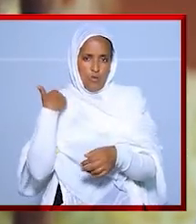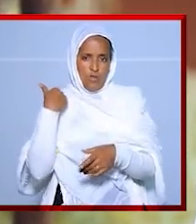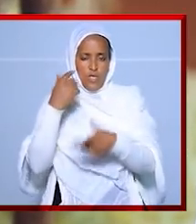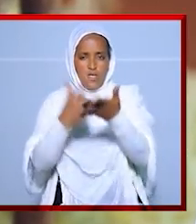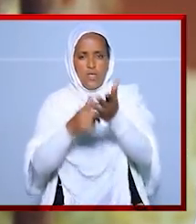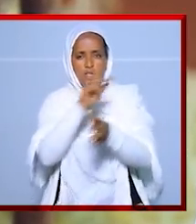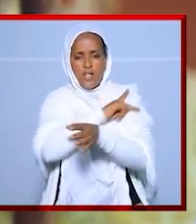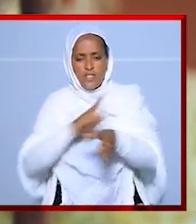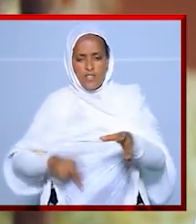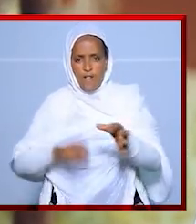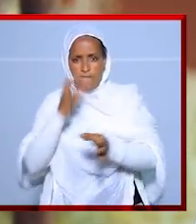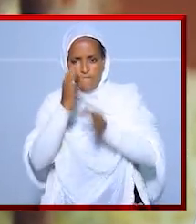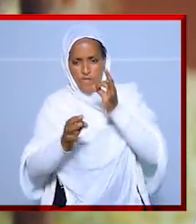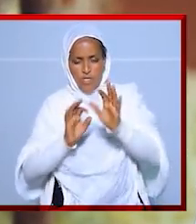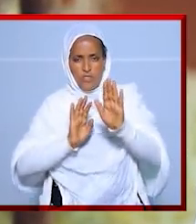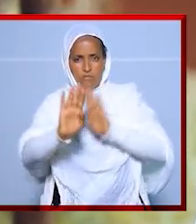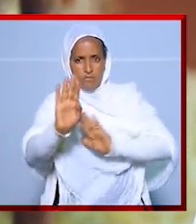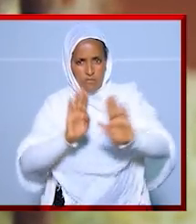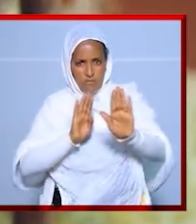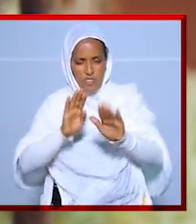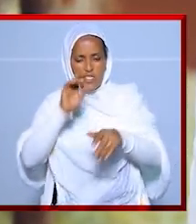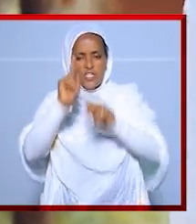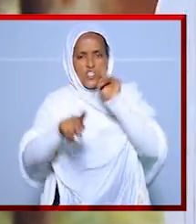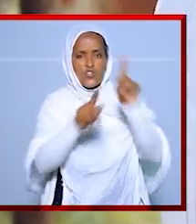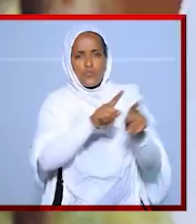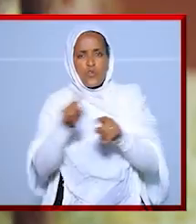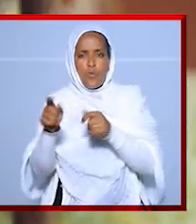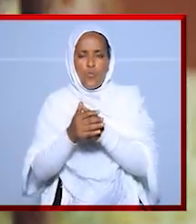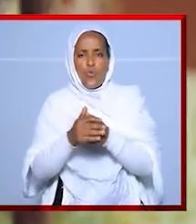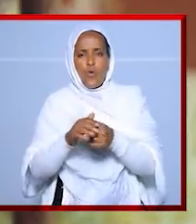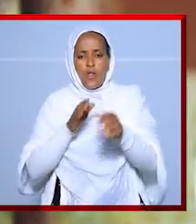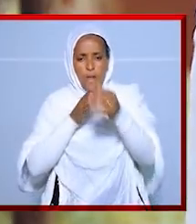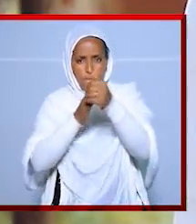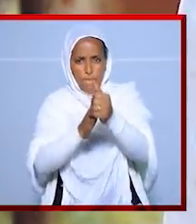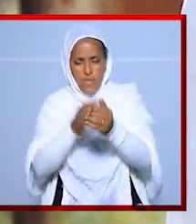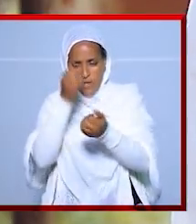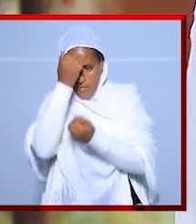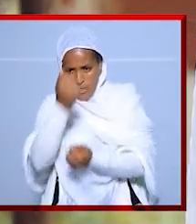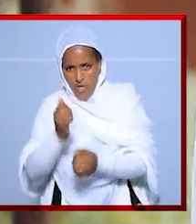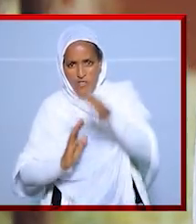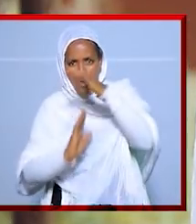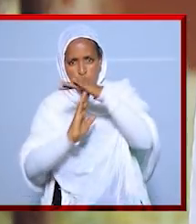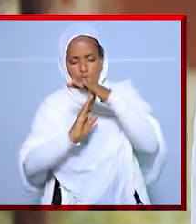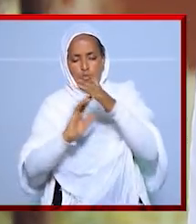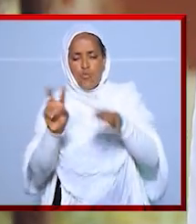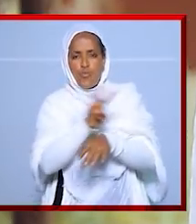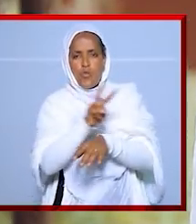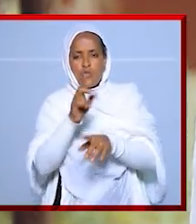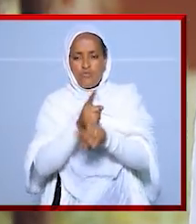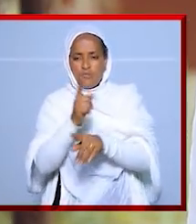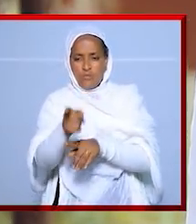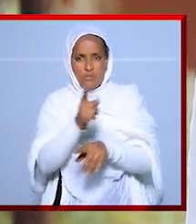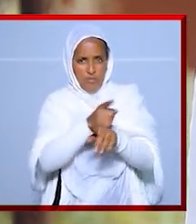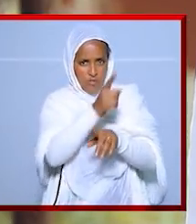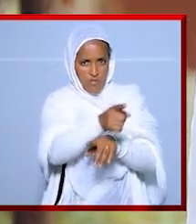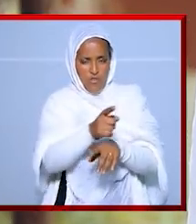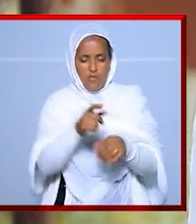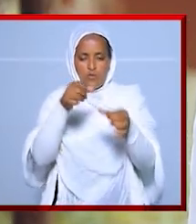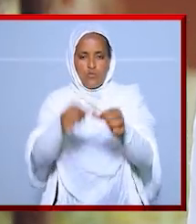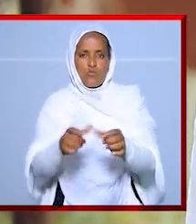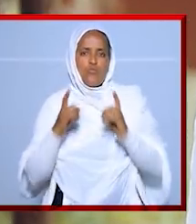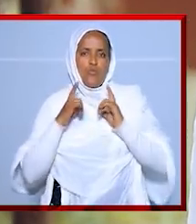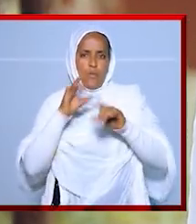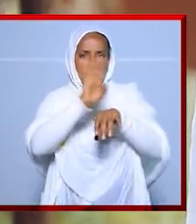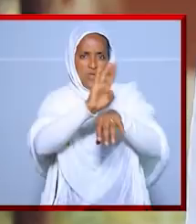ስለዚህ ነገስታት ፍርድ ሲያጓድሉ ህዝብ ደግሞ ለመሪዎች መታዘዝ ሲያቆም ሁለቱን መገሰጽ ባለበት